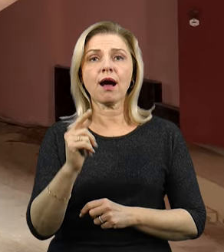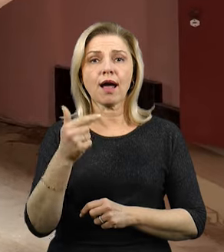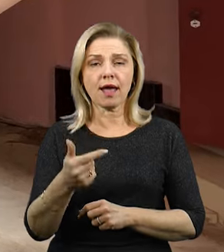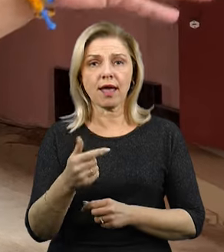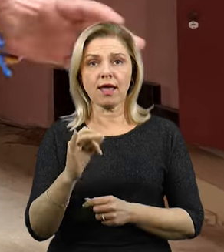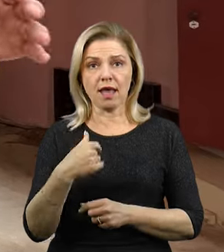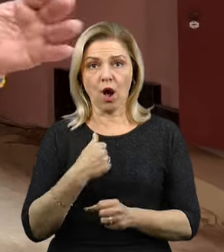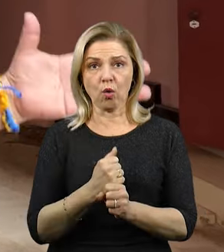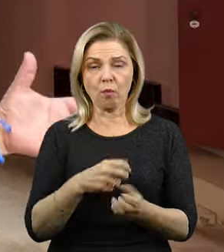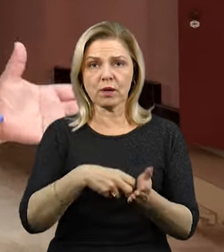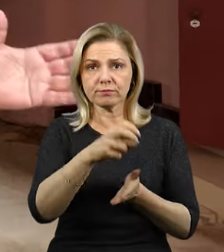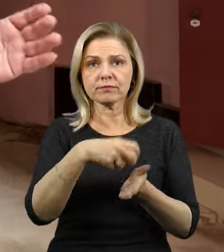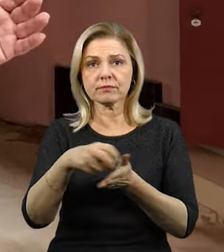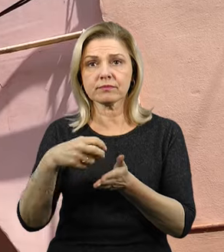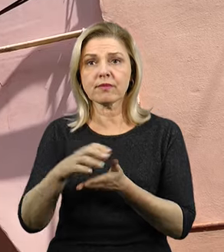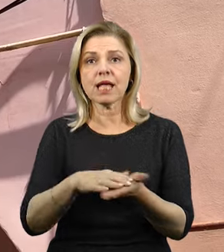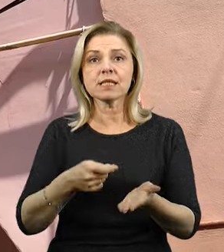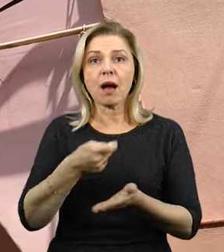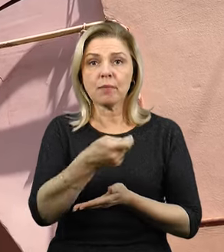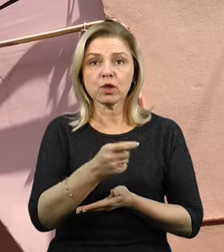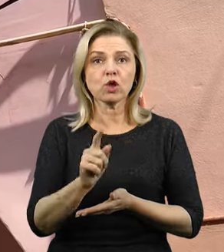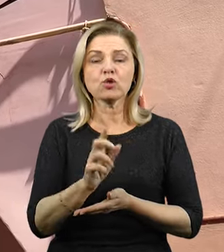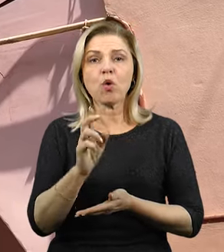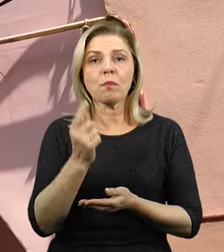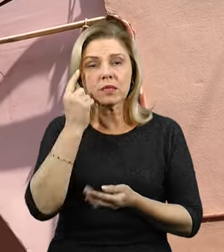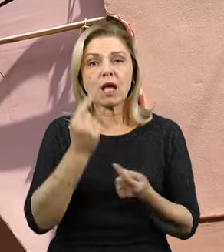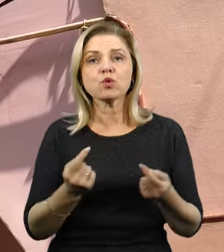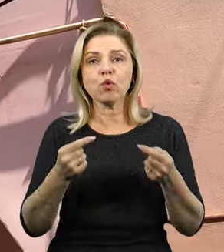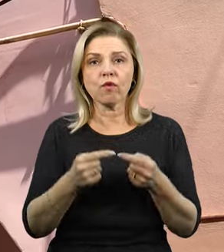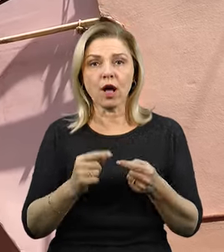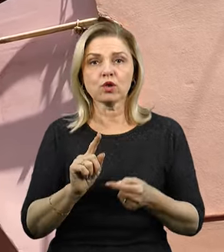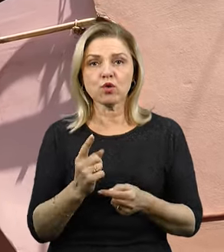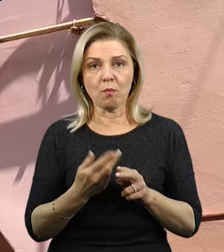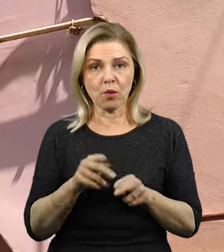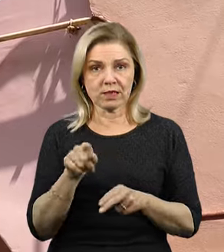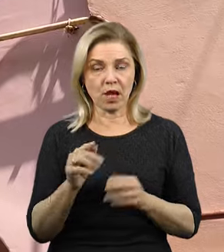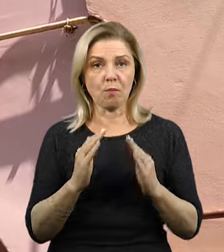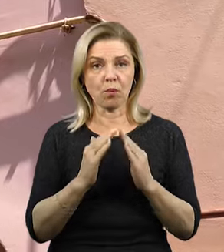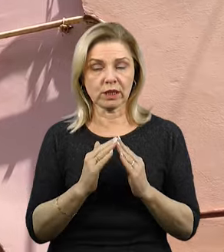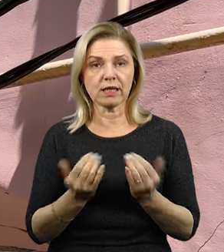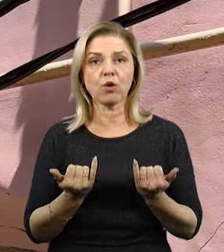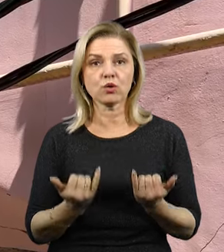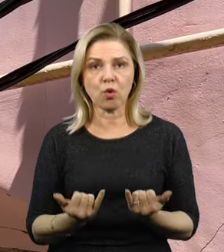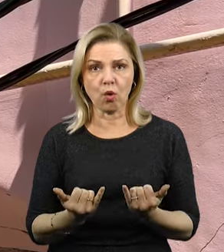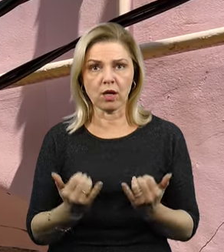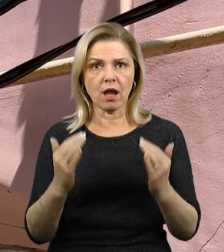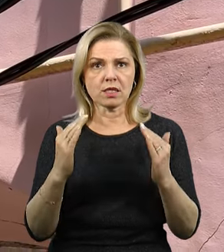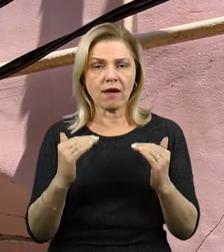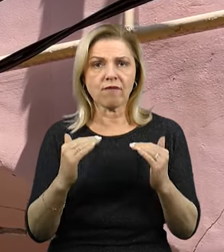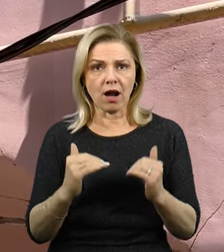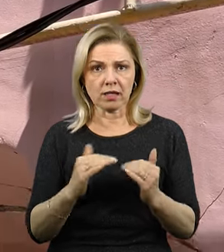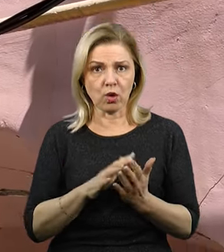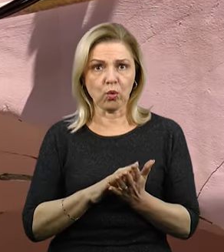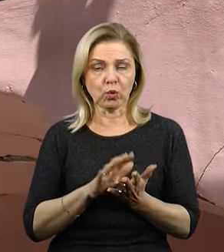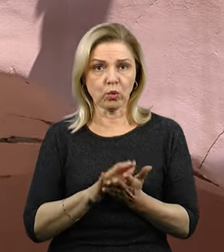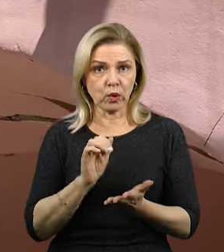господарства тобто я роблю записи для того щоб з'ясувати чому цей будинок на сього сьогоднішній день завалюється